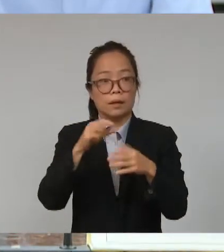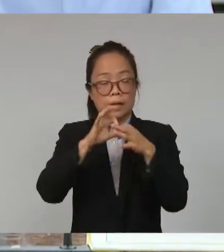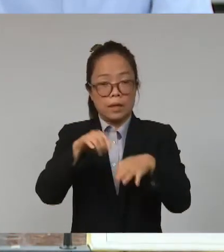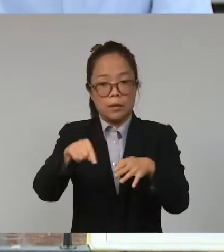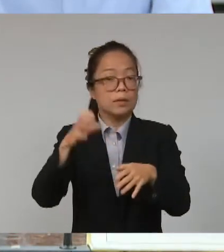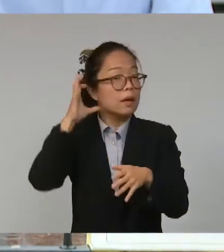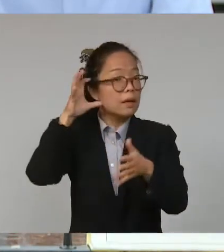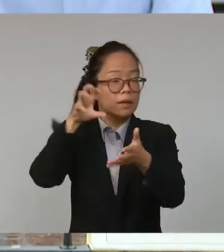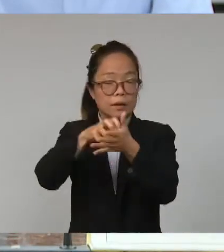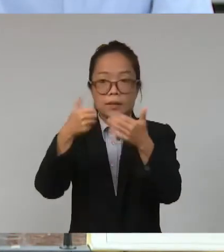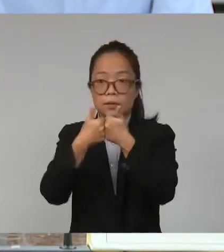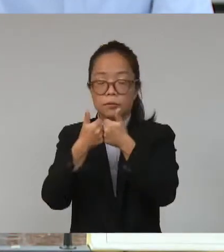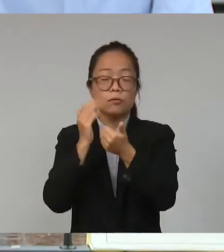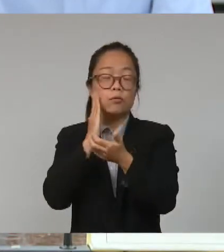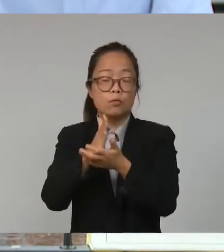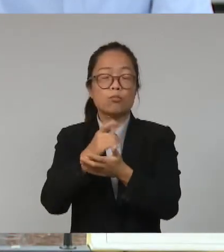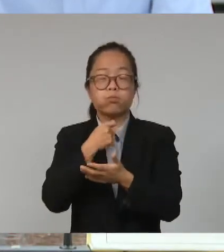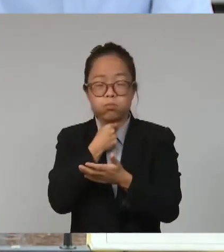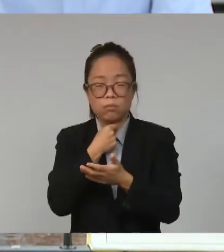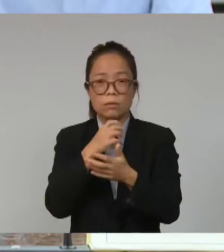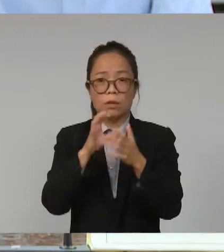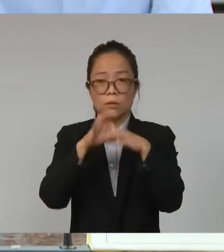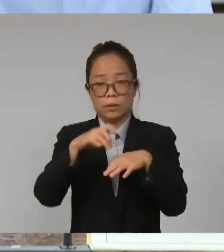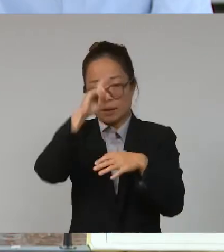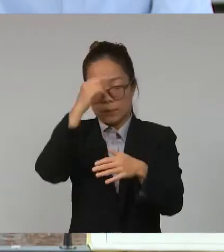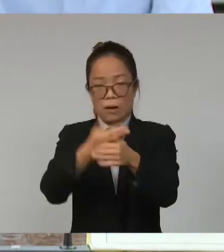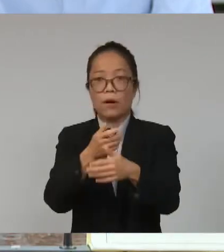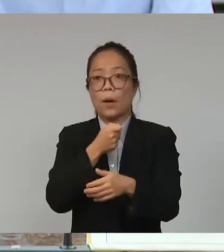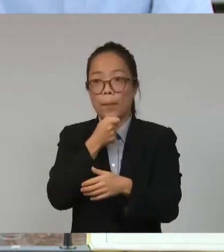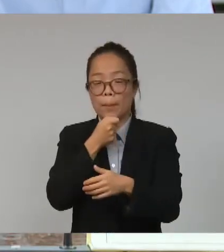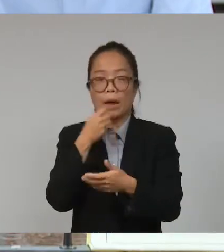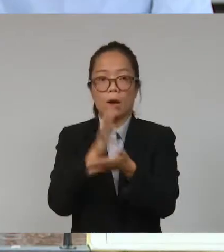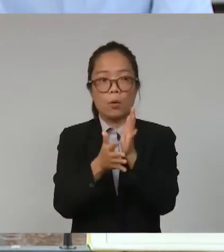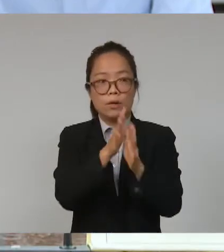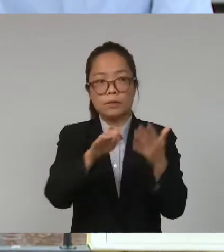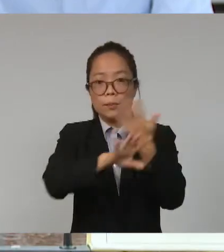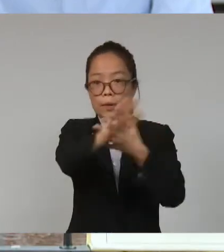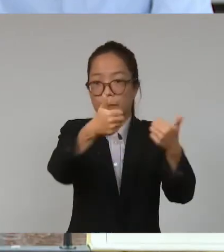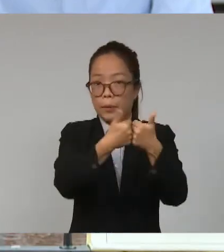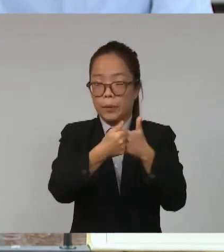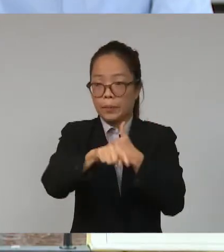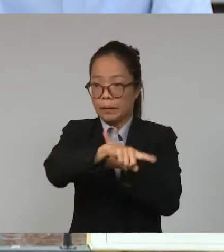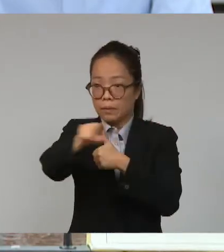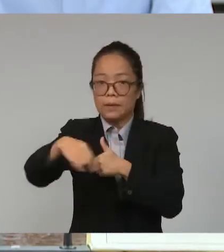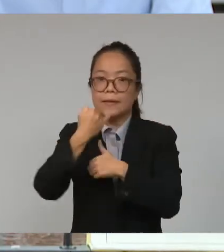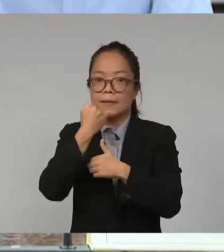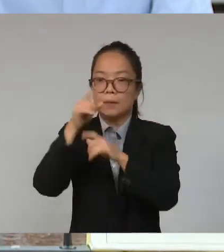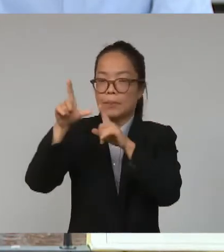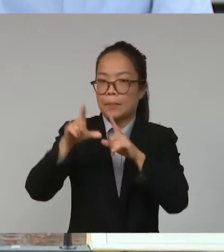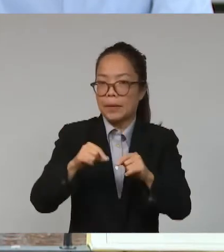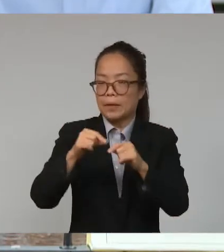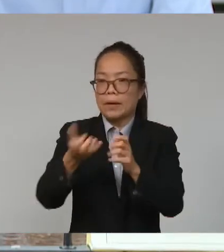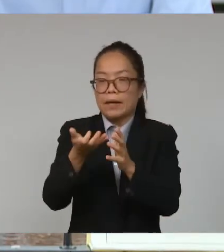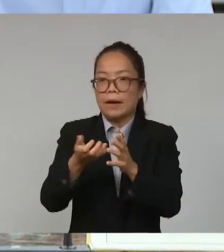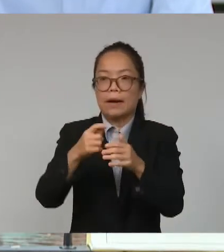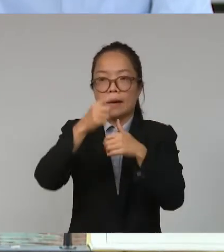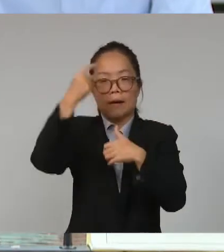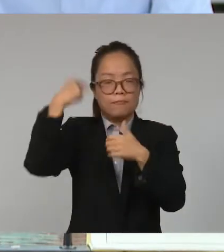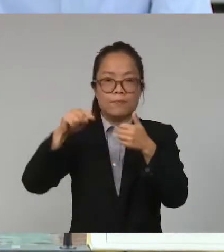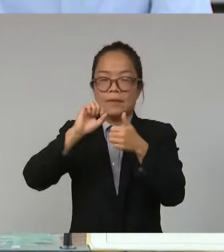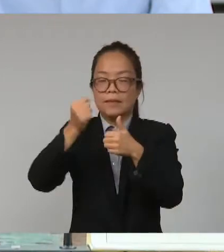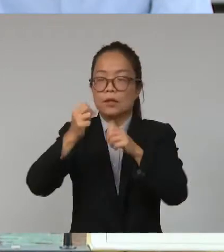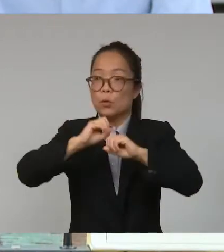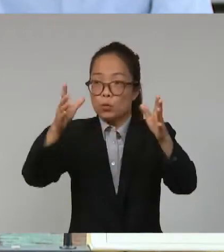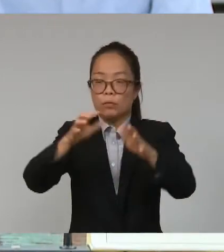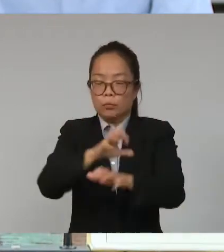听证程序顺畅进行，请发言者及在场人员能够配合遵守刚刚司仪所宣布